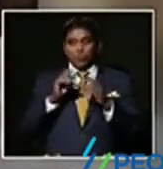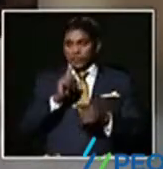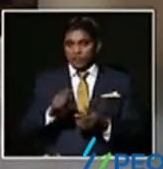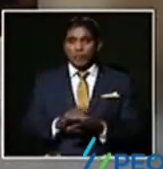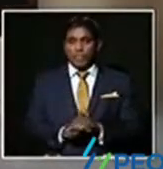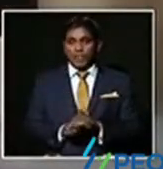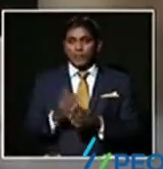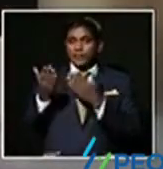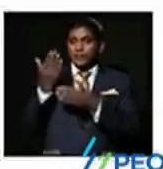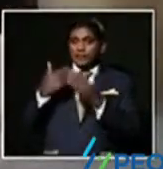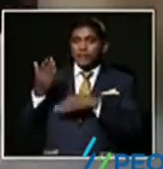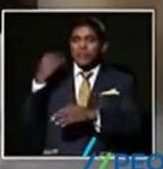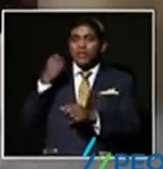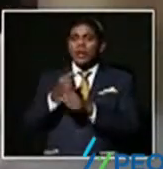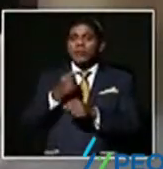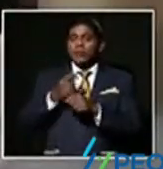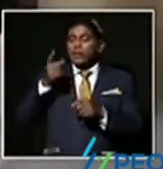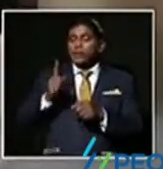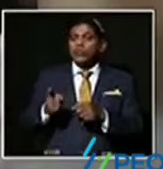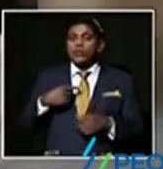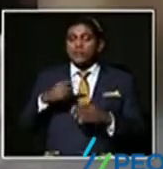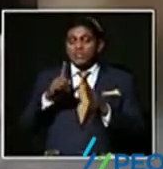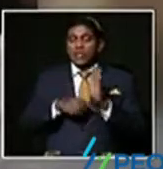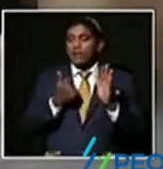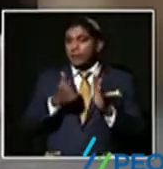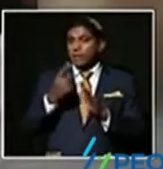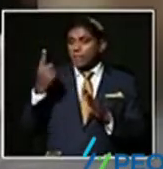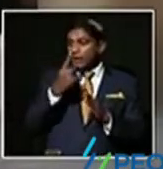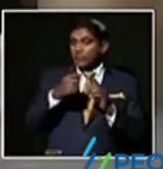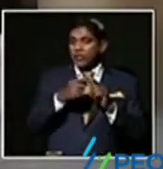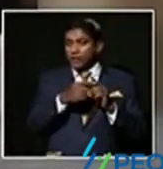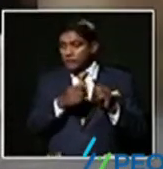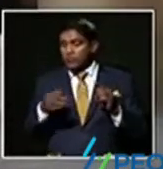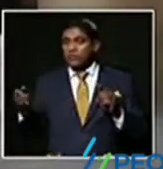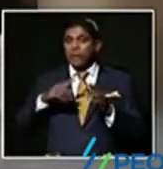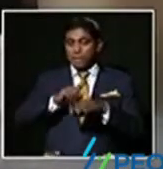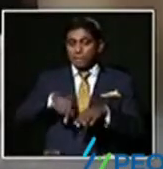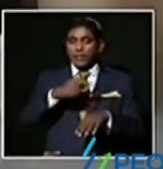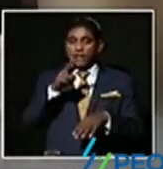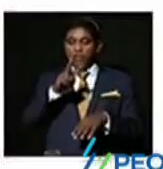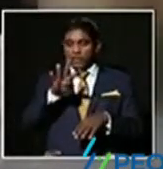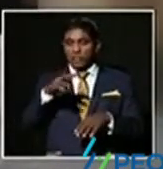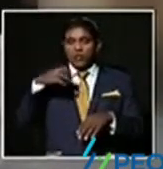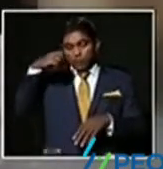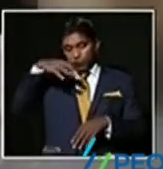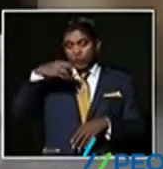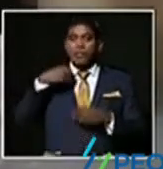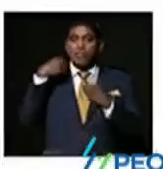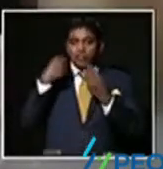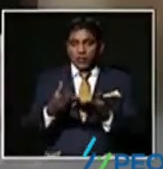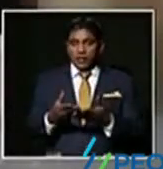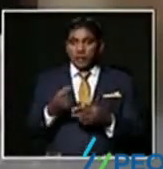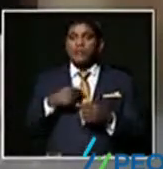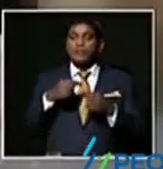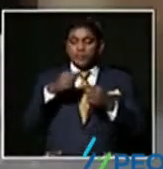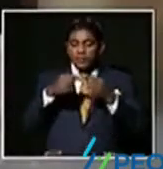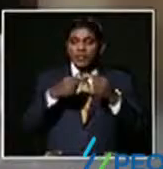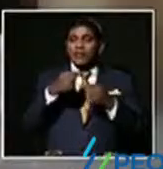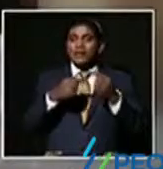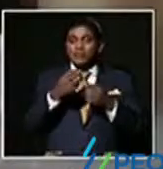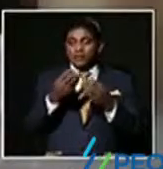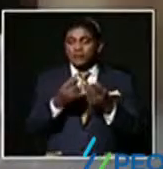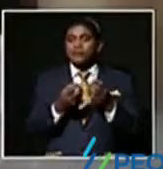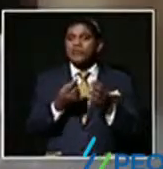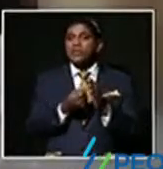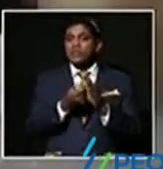පහුගිය කාලේ ආණ්ඩුව ගත්ත තීන්දුවක් ජනවාරි 1 වෙනිදා ඉඳලා අඛණ්ඩව පැය 24 විදුලිය ලබා දෙන්න ගාස්තු ක්‍රමය දෙන්න යම් සංශෝධනයක් තියෙනවා